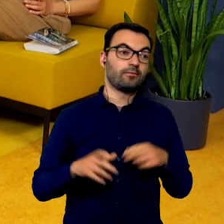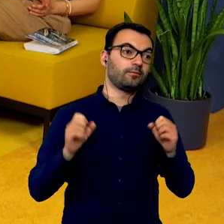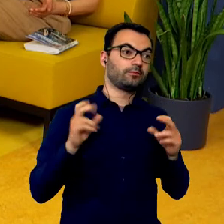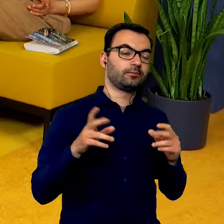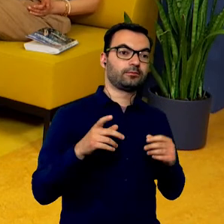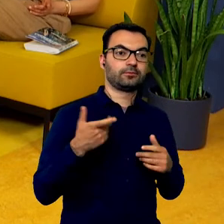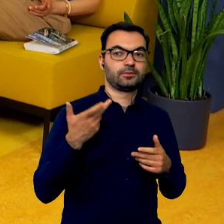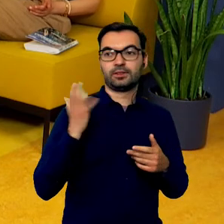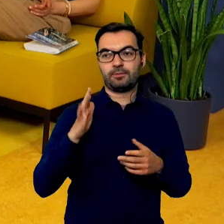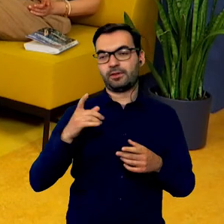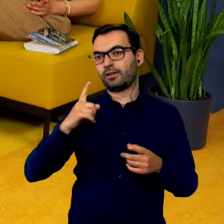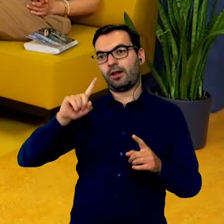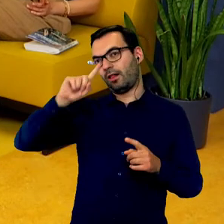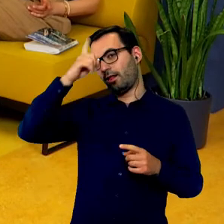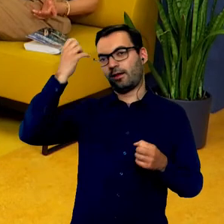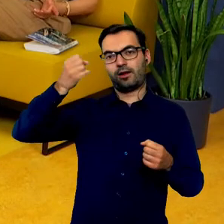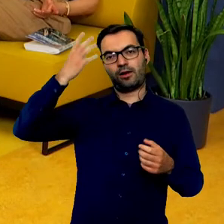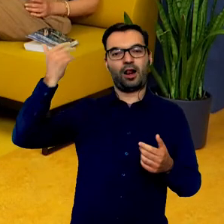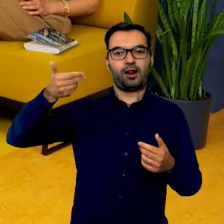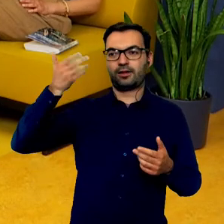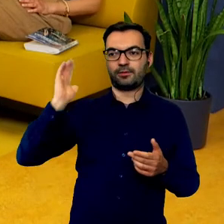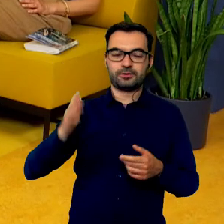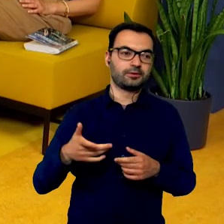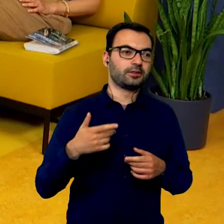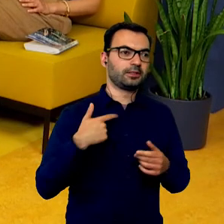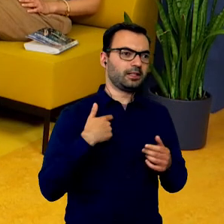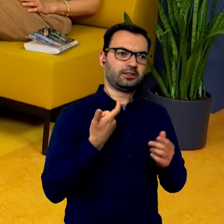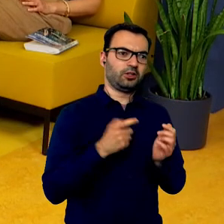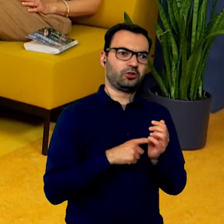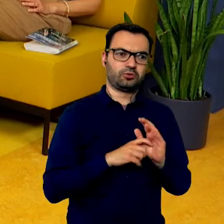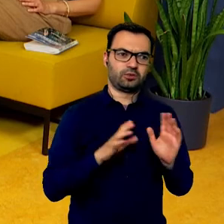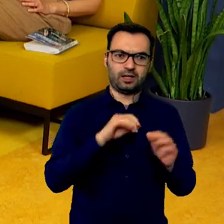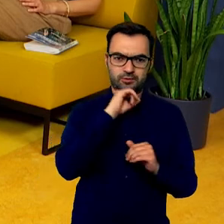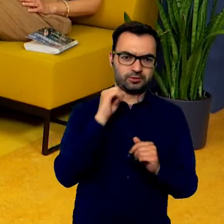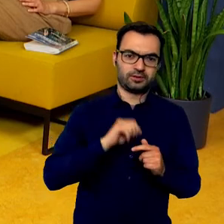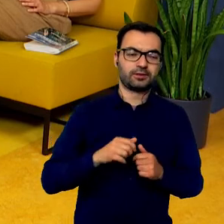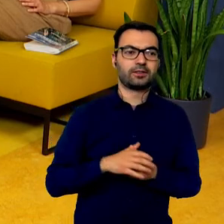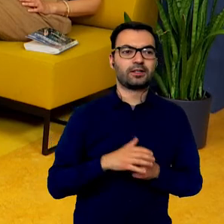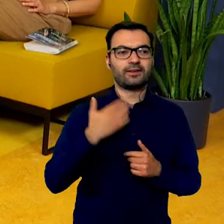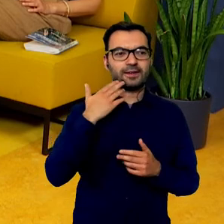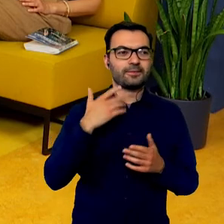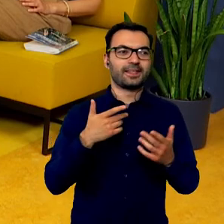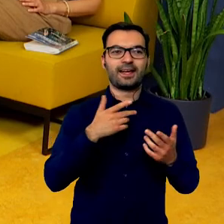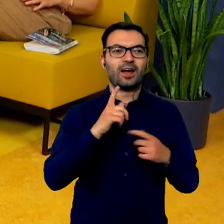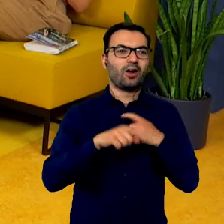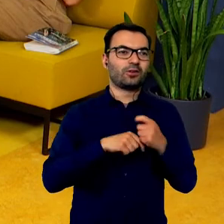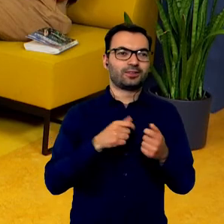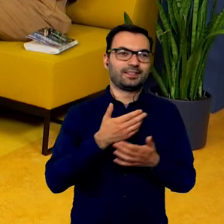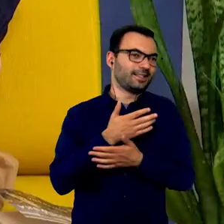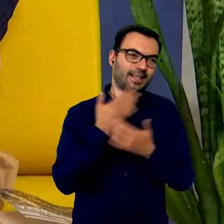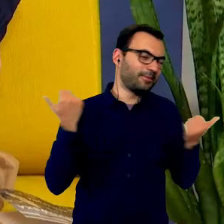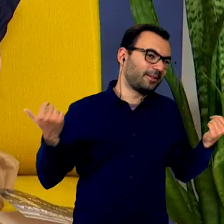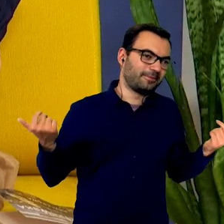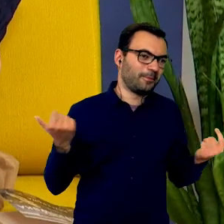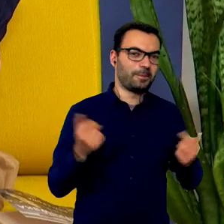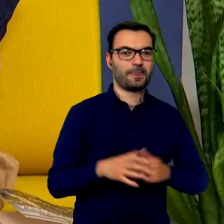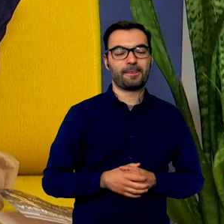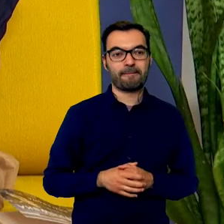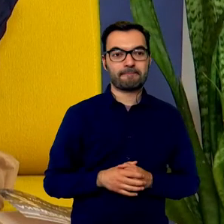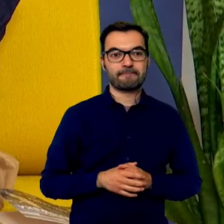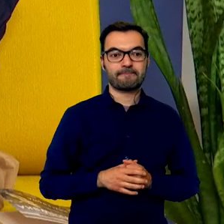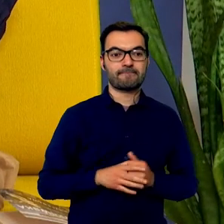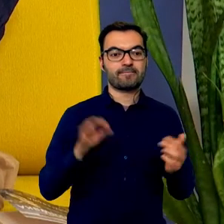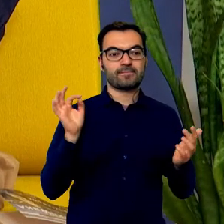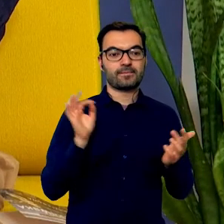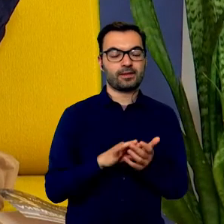Tak. A... Nie będę się wymądrzać. Ja absolutnie tego nie oczekuję od pani, bo wiem, że tych recept po prostu nie ma. A